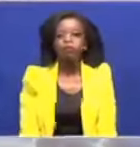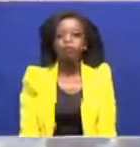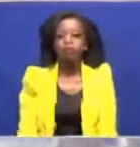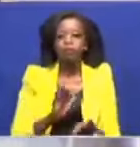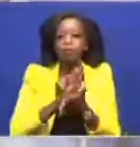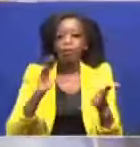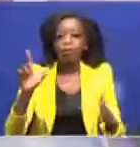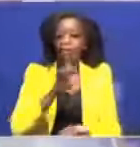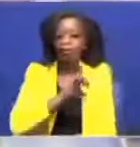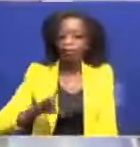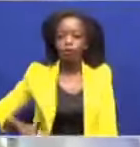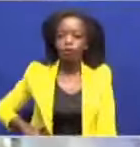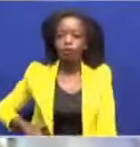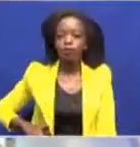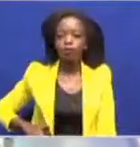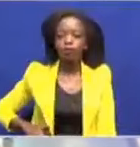Tumsifu Yesu Kristo.